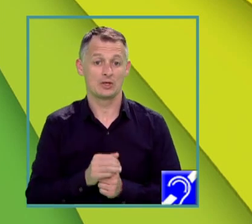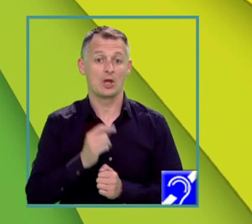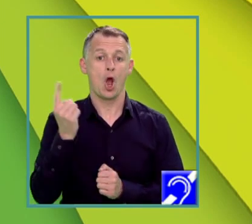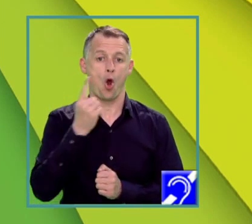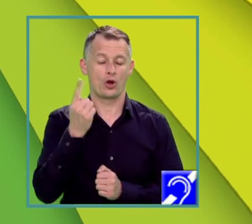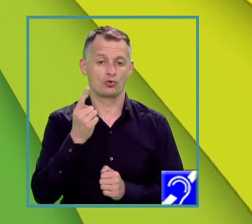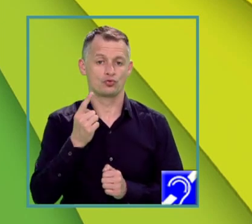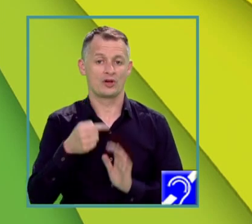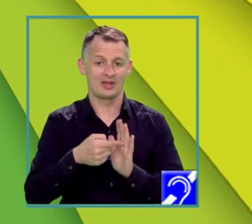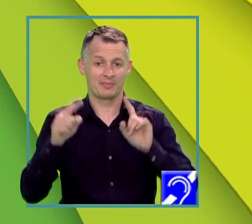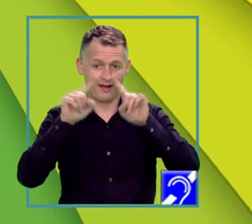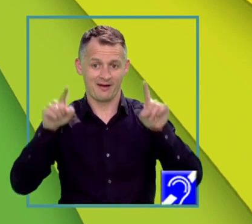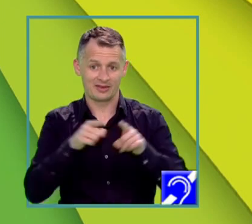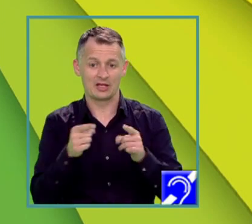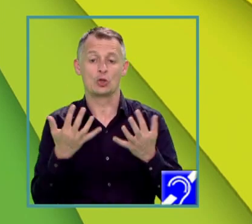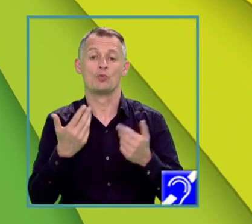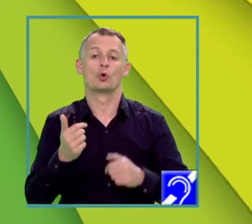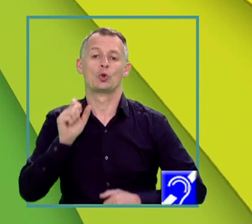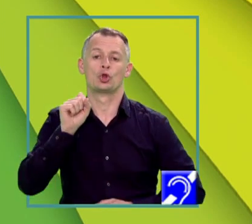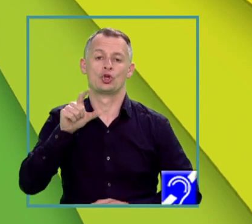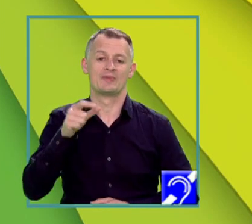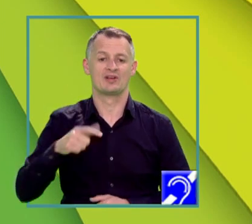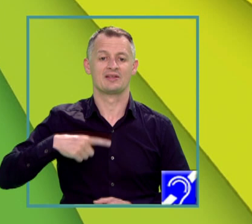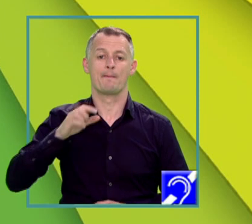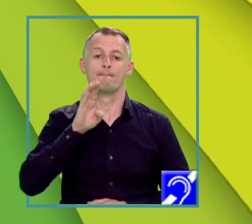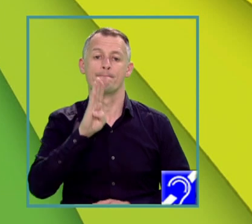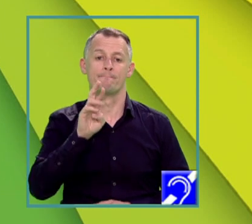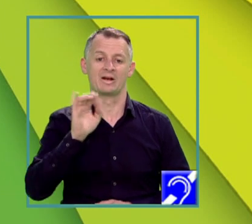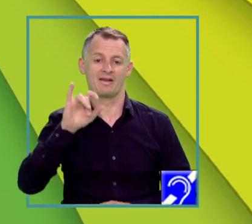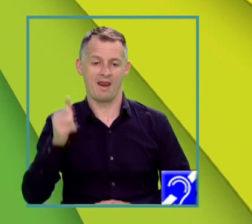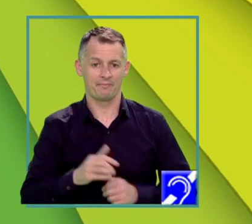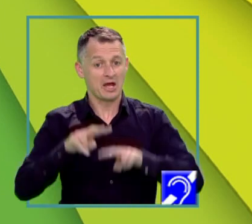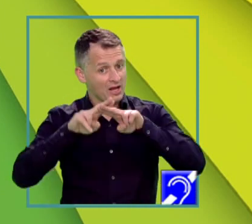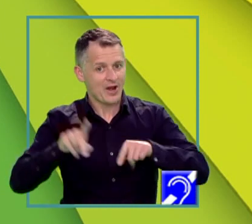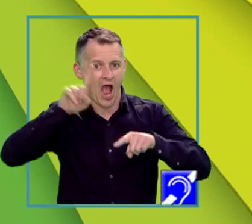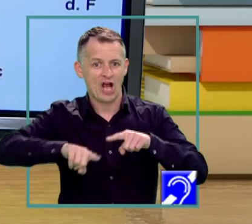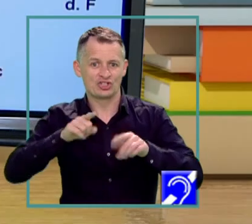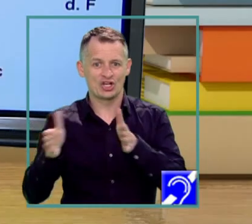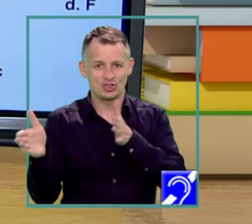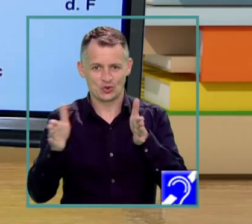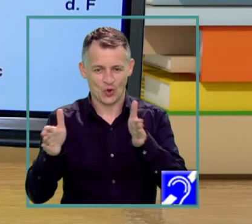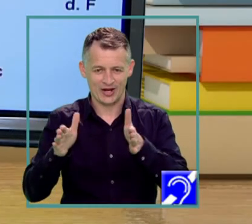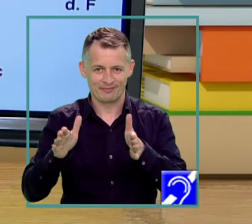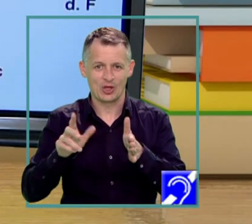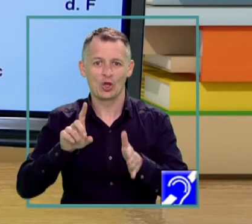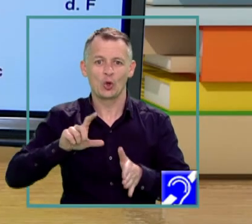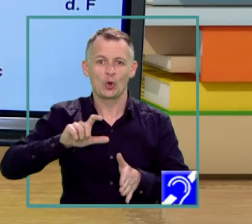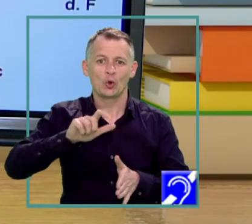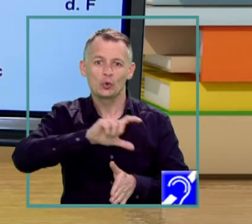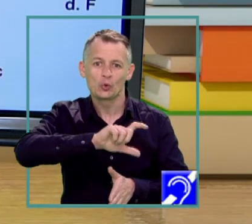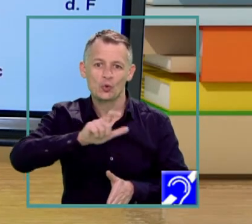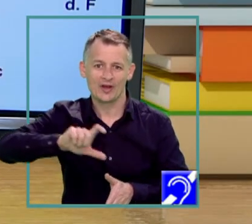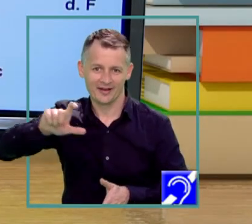12 este Brăila rămânem în aceeași zonă a Dunării și